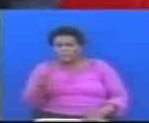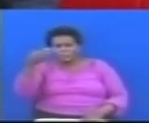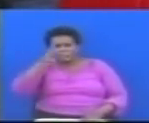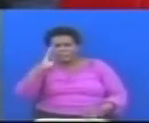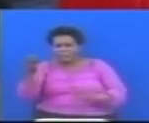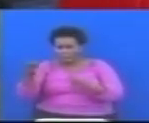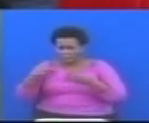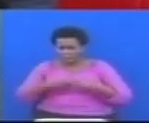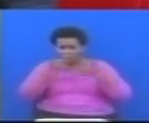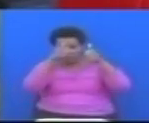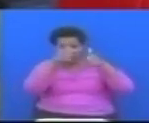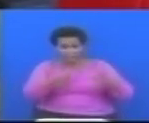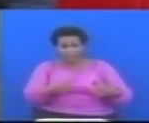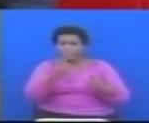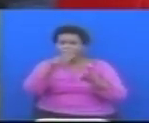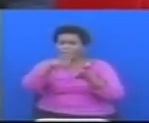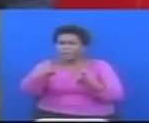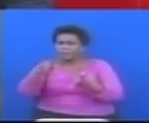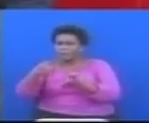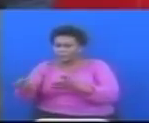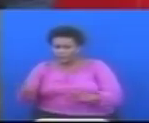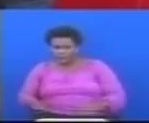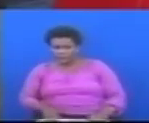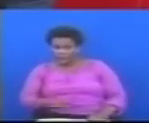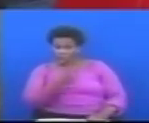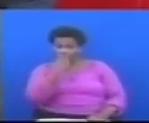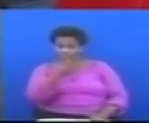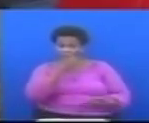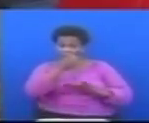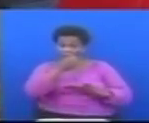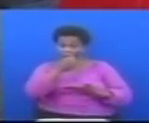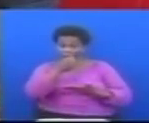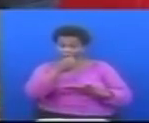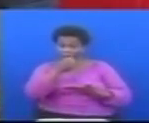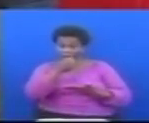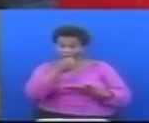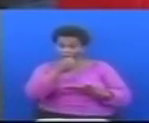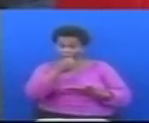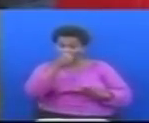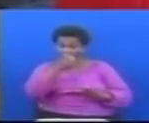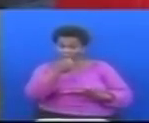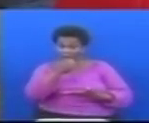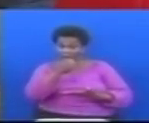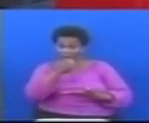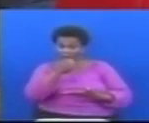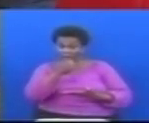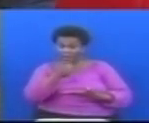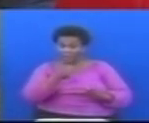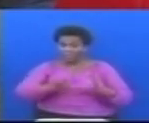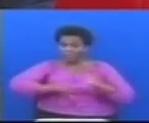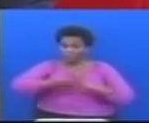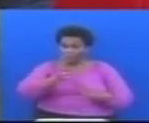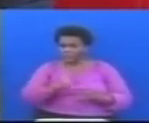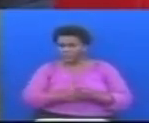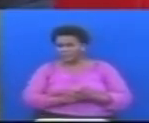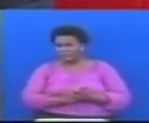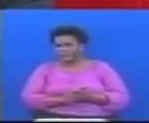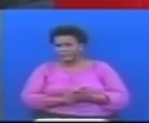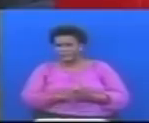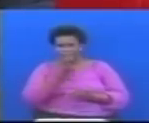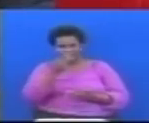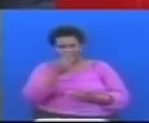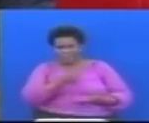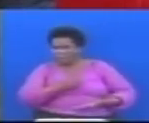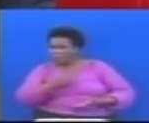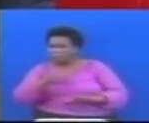kwamba itaendelea kulipa. Ukiangalia budget iliyopita ni bilioni 27 fedha hazikutolewa. Ituambie sasa serikali na Mheshimiwa